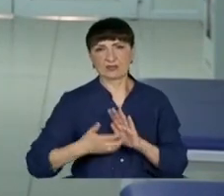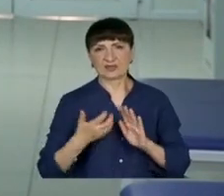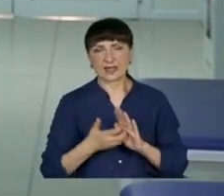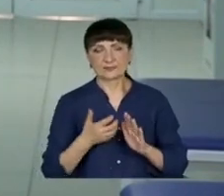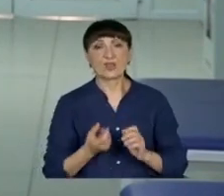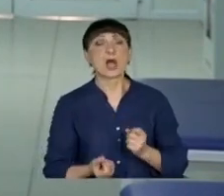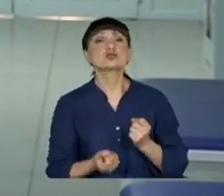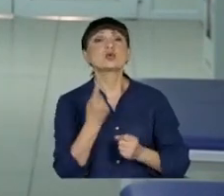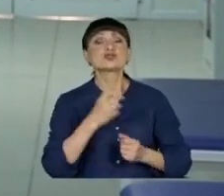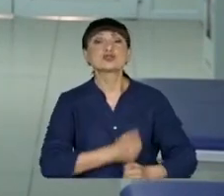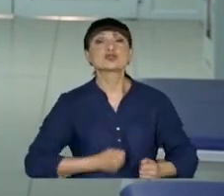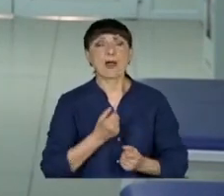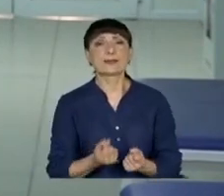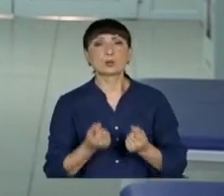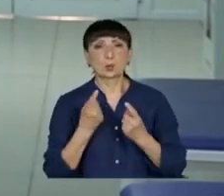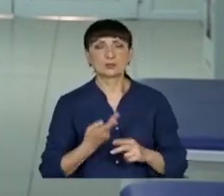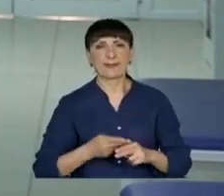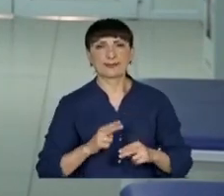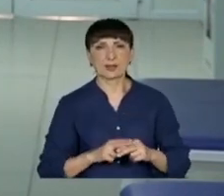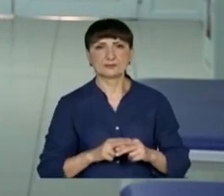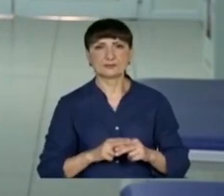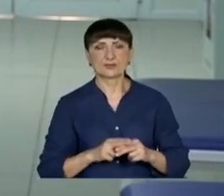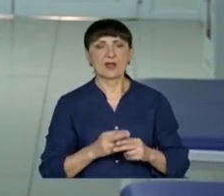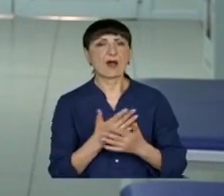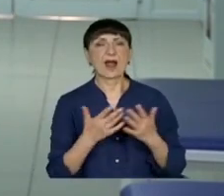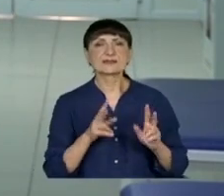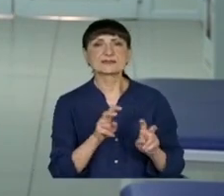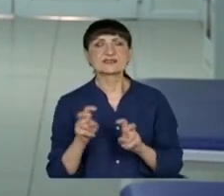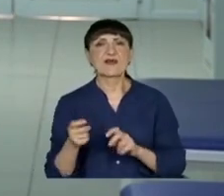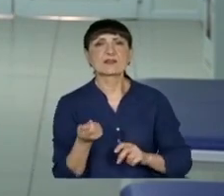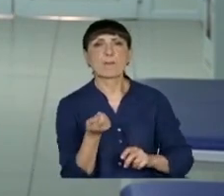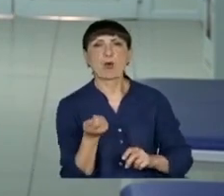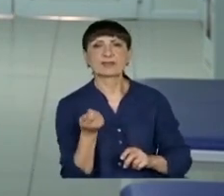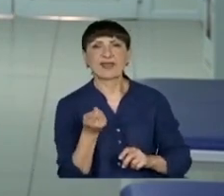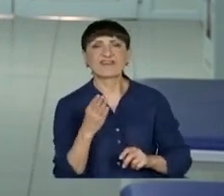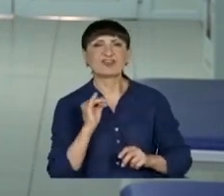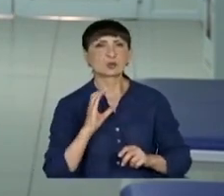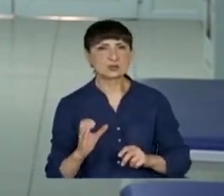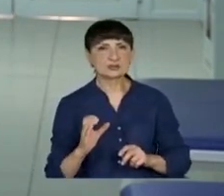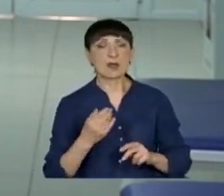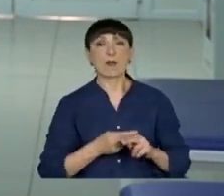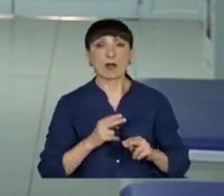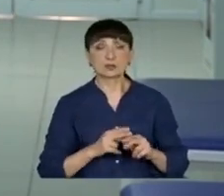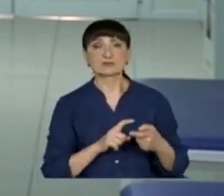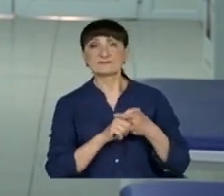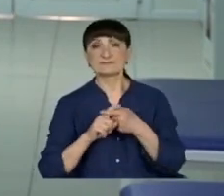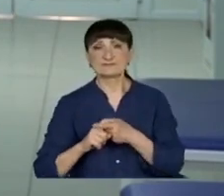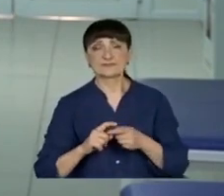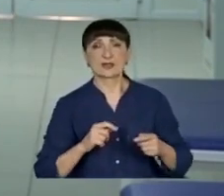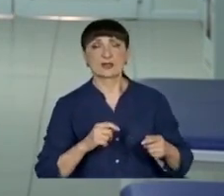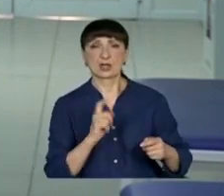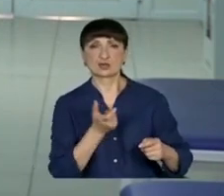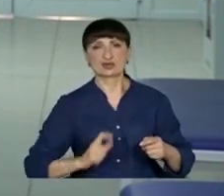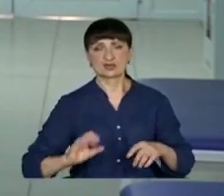кишечных инфекций являются многочисленные группы бактерий, вирусов, которые вызывают дисфункцию